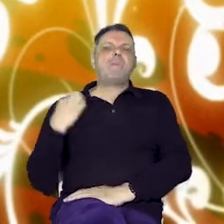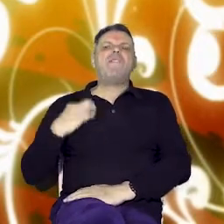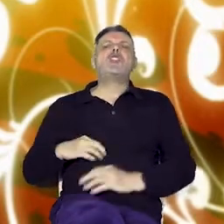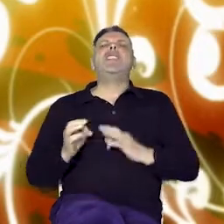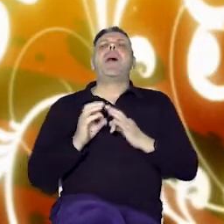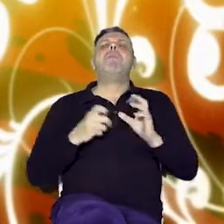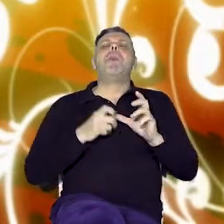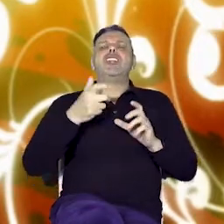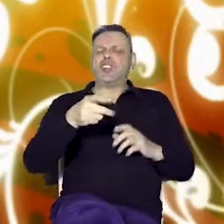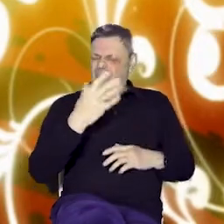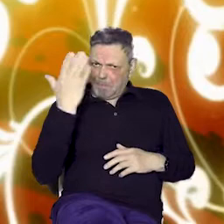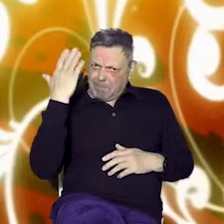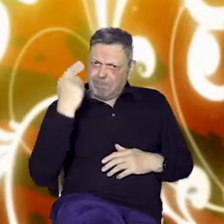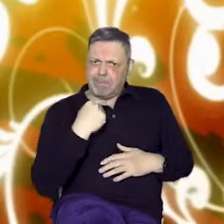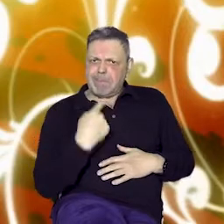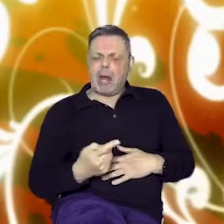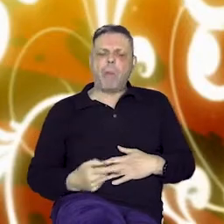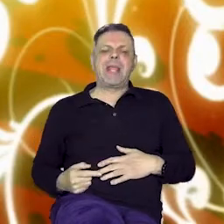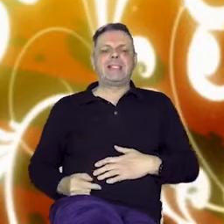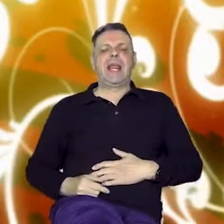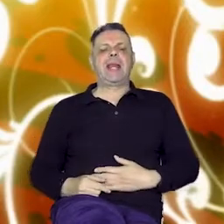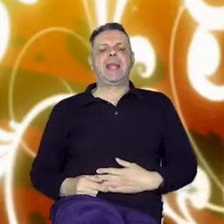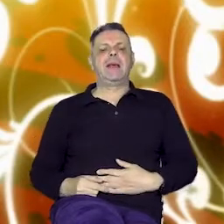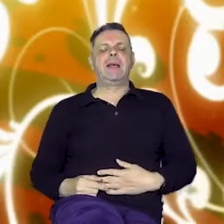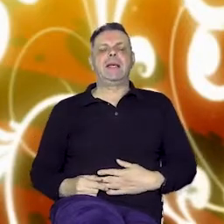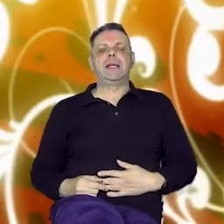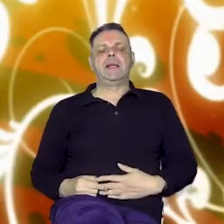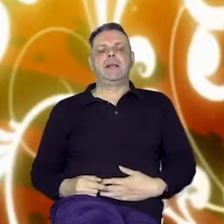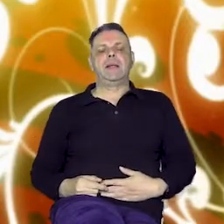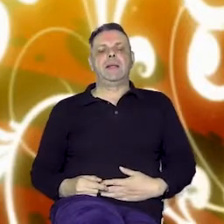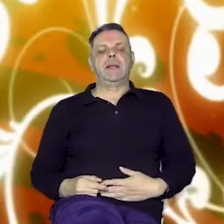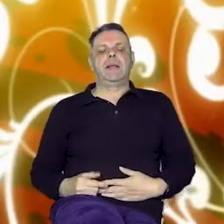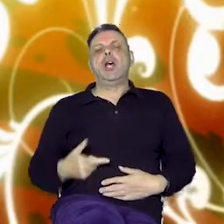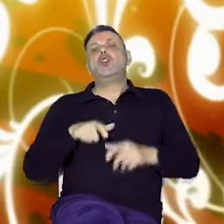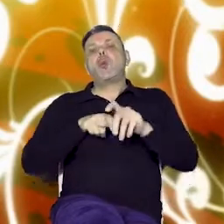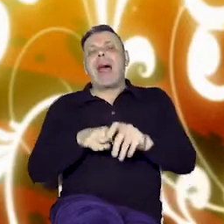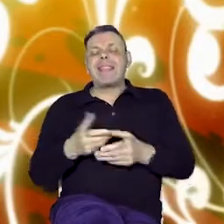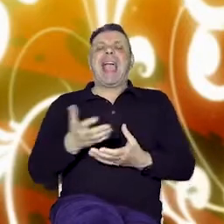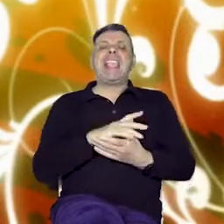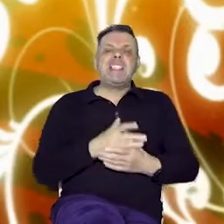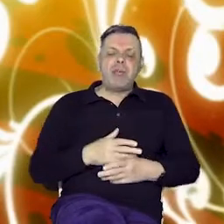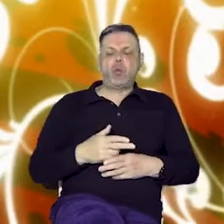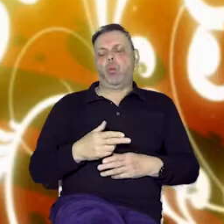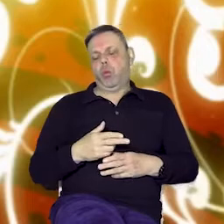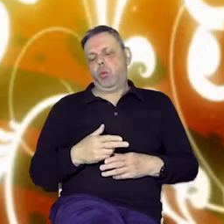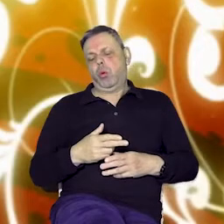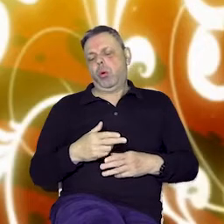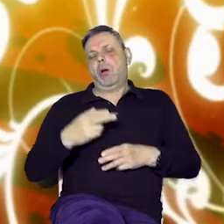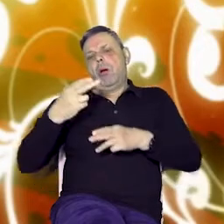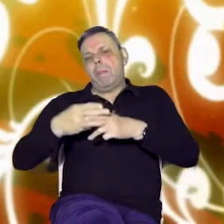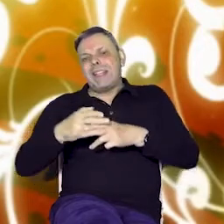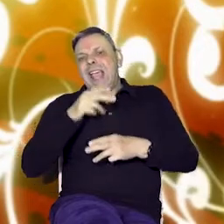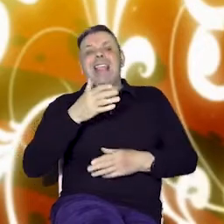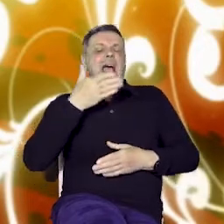ste rekli, htjela sam to malo, rekli ste, samo suradnja između pacijenta i vas može dovesti do